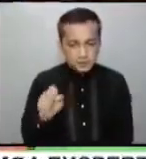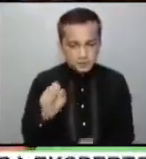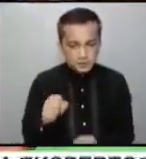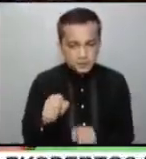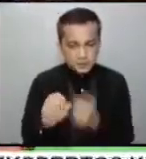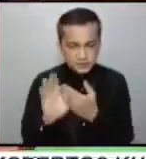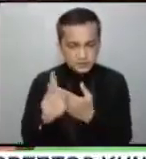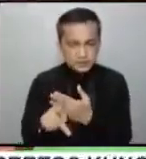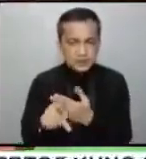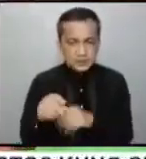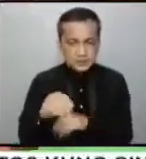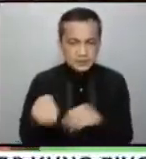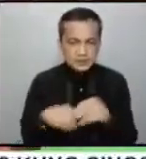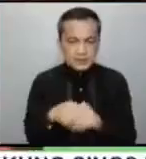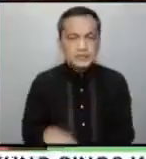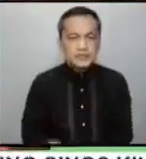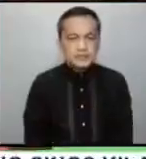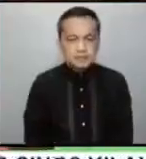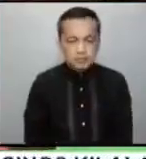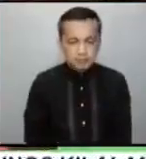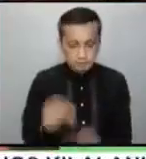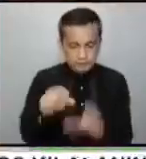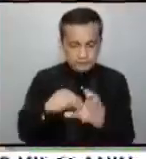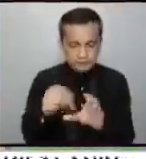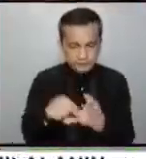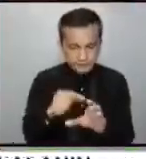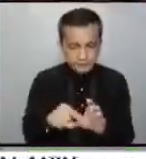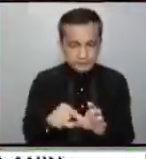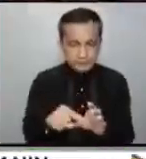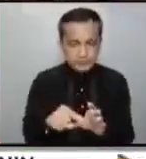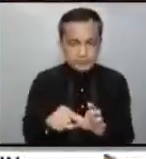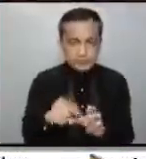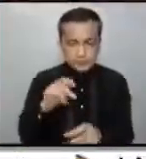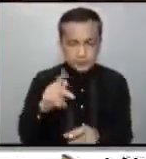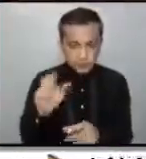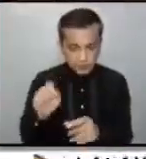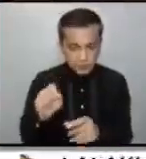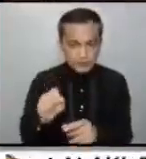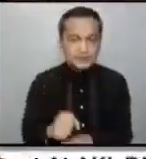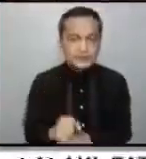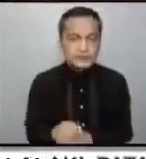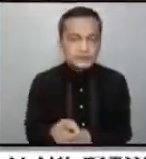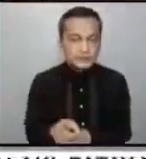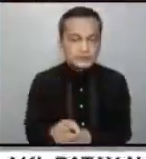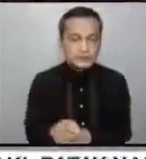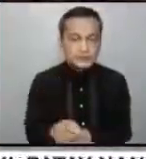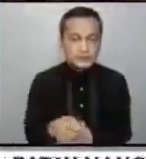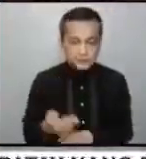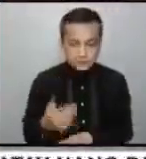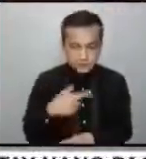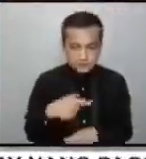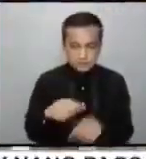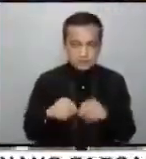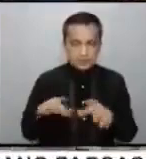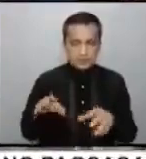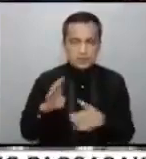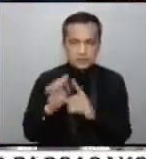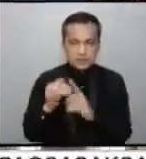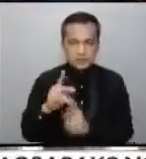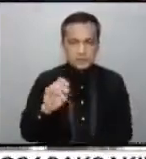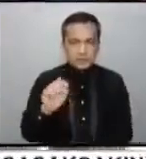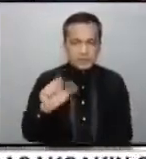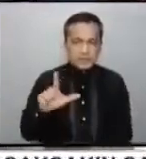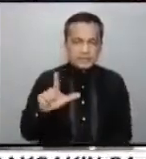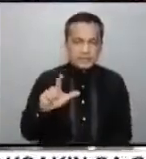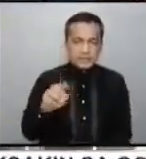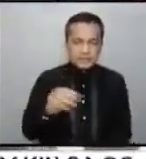ng grocery, yung katumbas na points. Matapos mailunsad sa isang barangay tulad ng Barangay Bangkal sa Makati City, iniiwan na